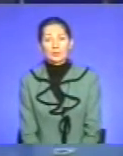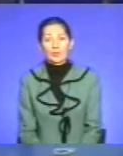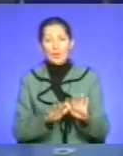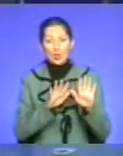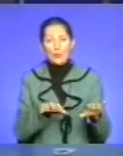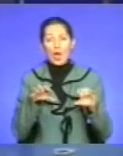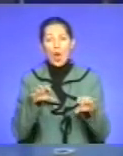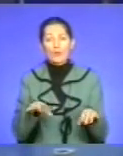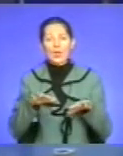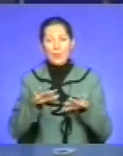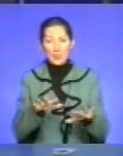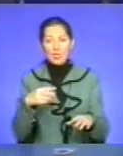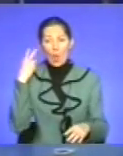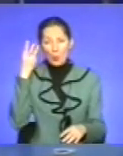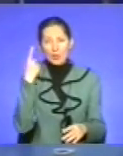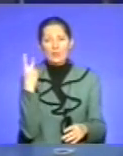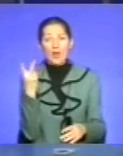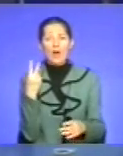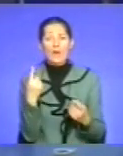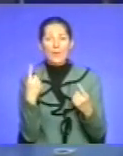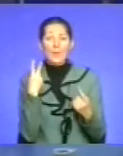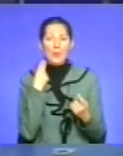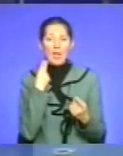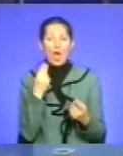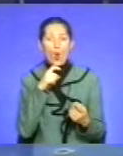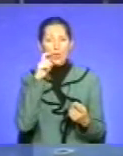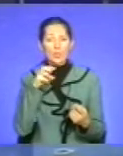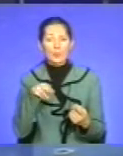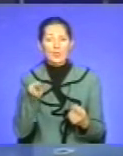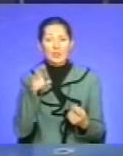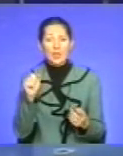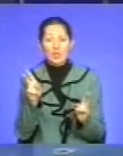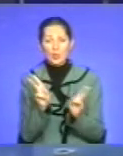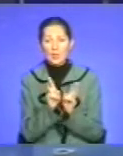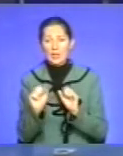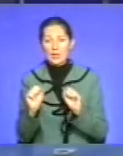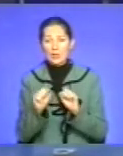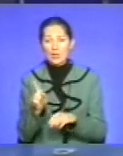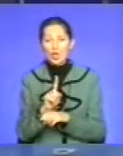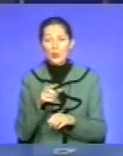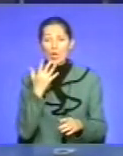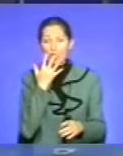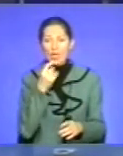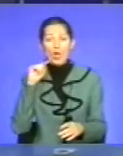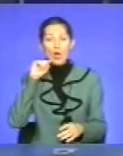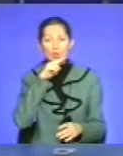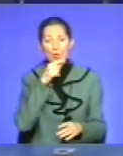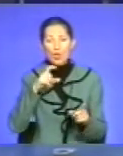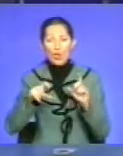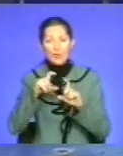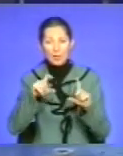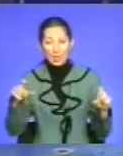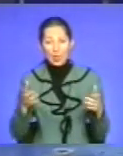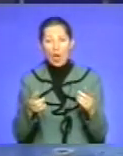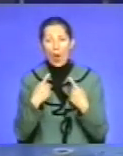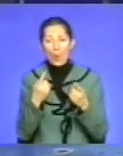Заступник глави місії посольства Великої Британії в Україні Мартін Дей зустрівся з керівництвом Тернопільського національного економічного університету, де обговорив можливості